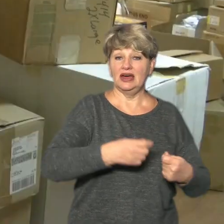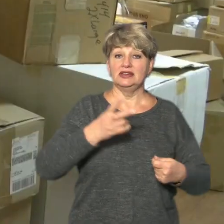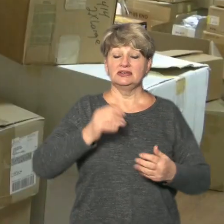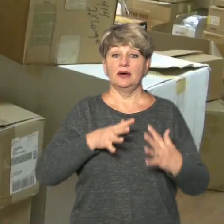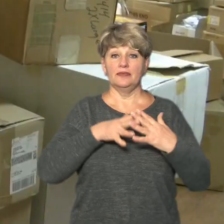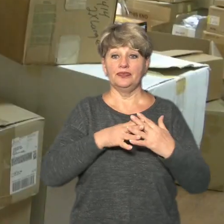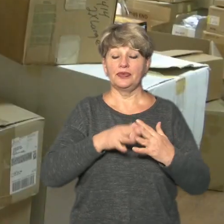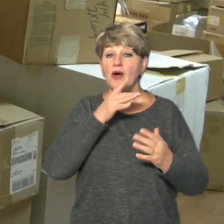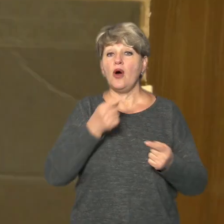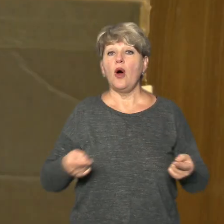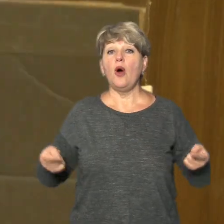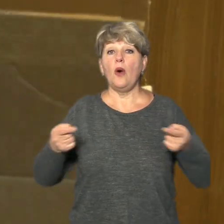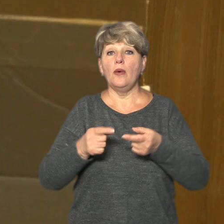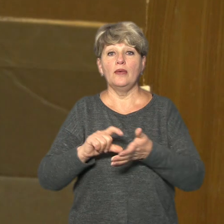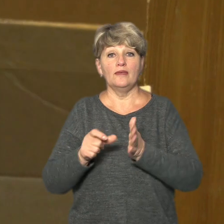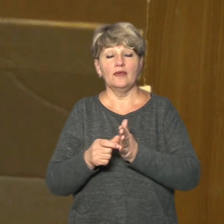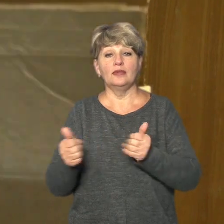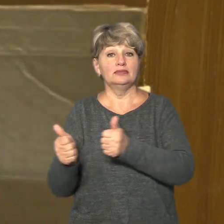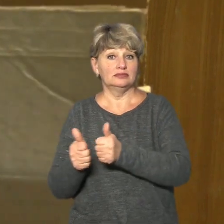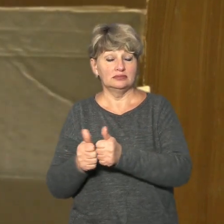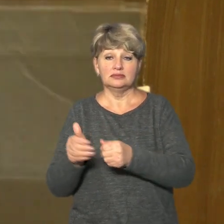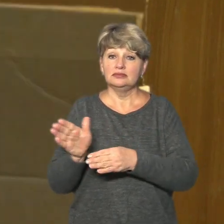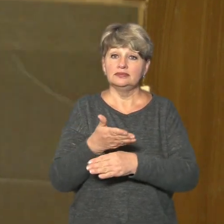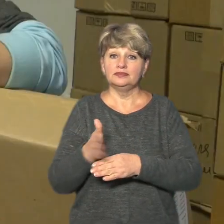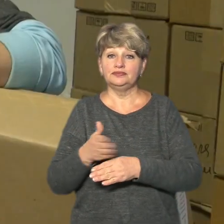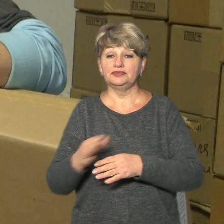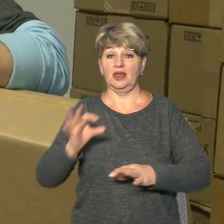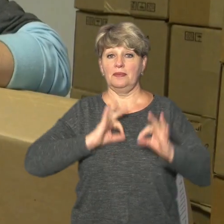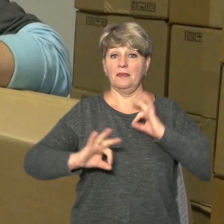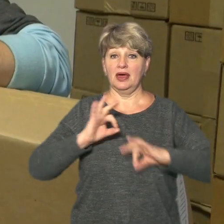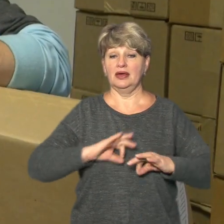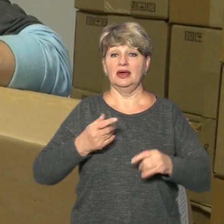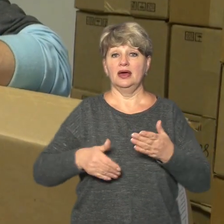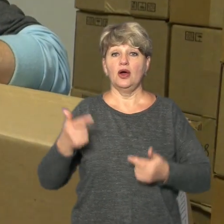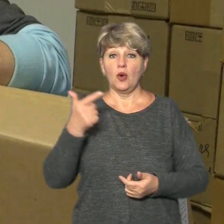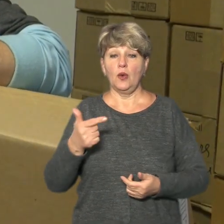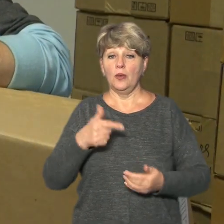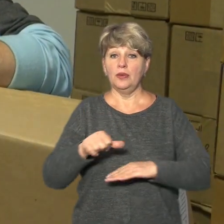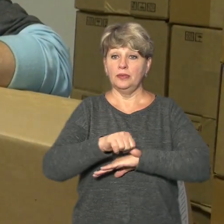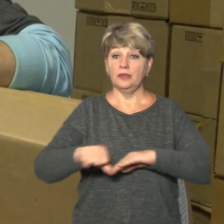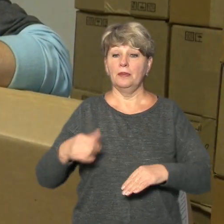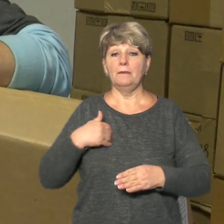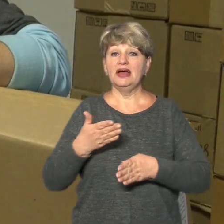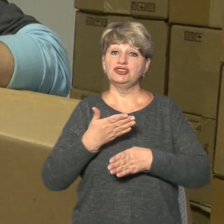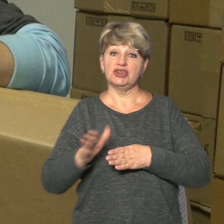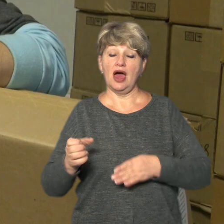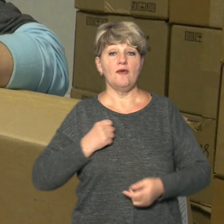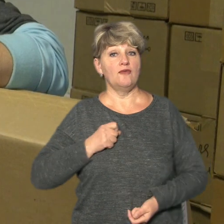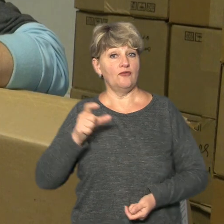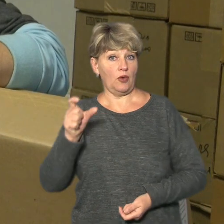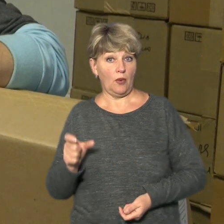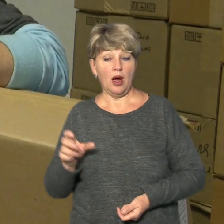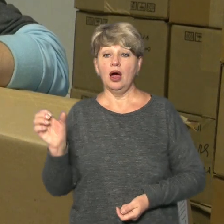водночас у кімнаті поруч сортують медичну гуманітарку із-за кордону ми частину відбираємо військовим а